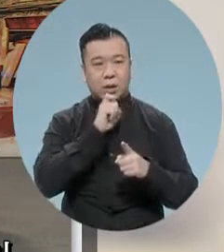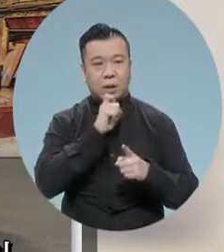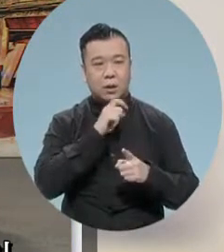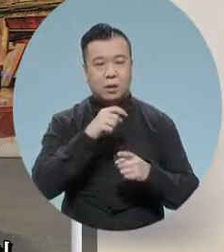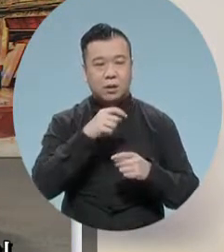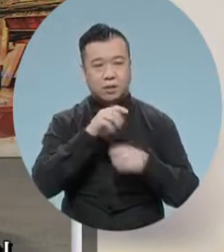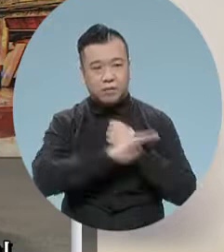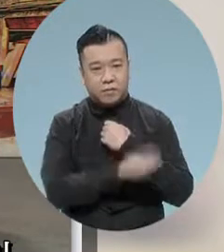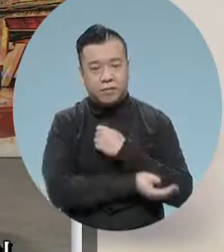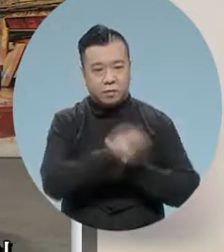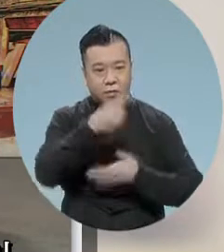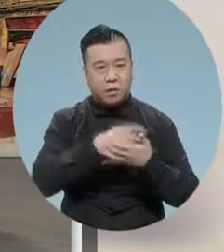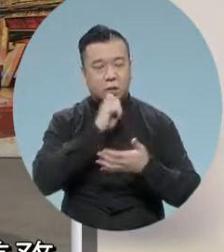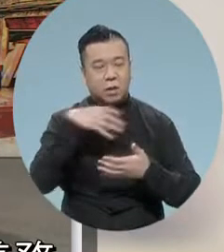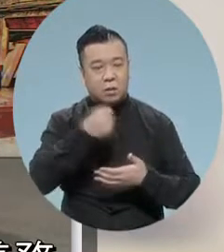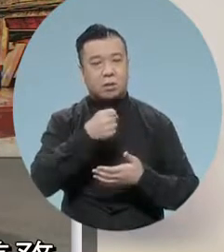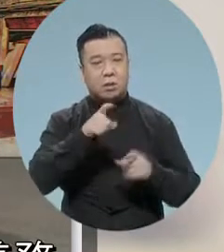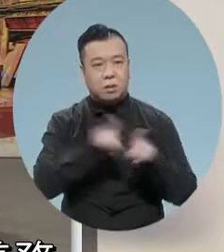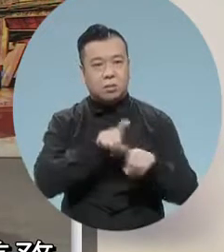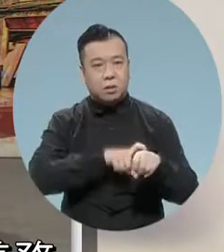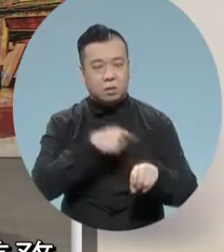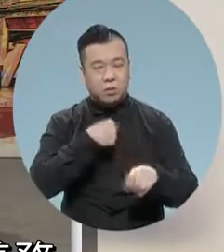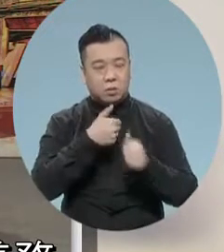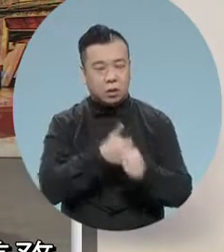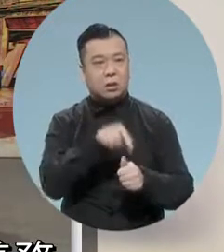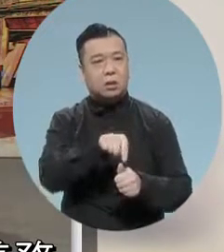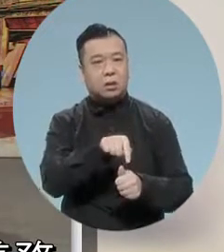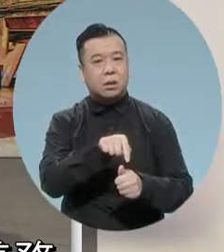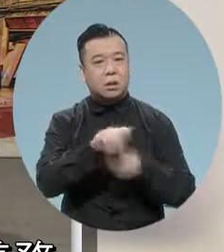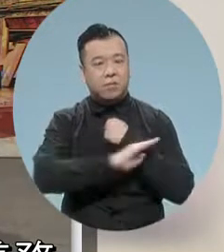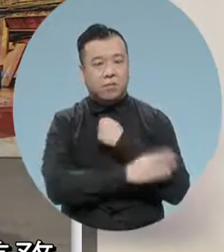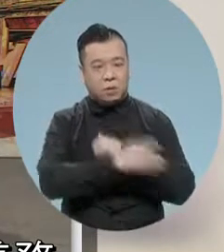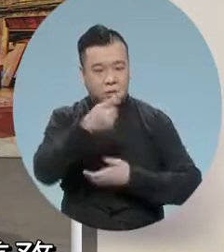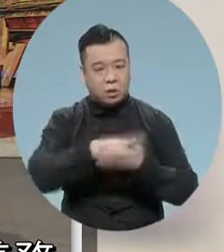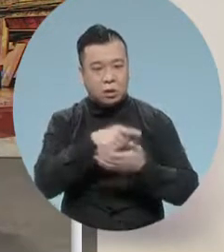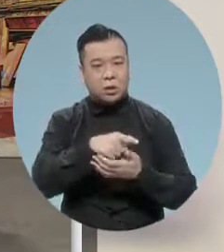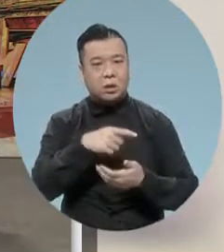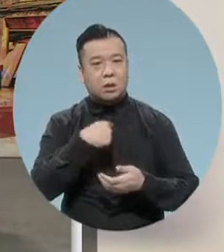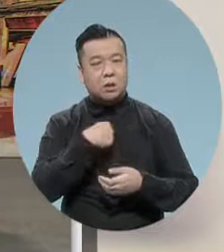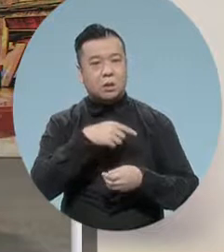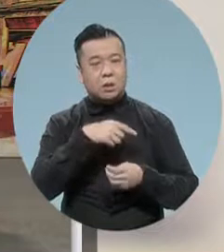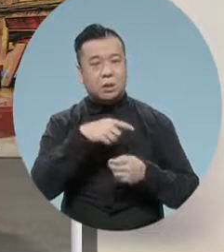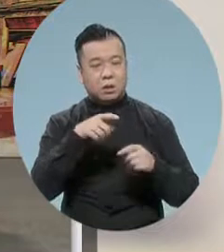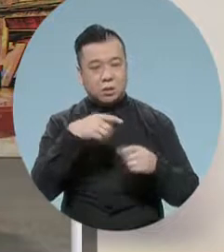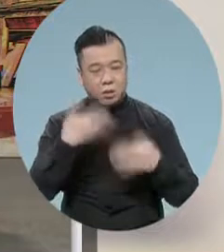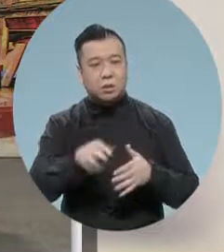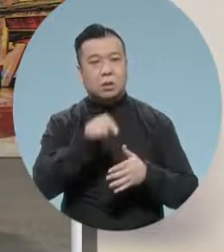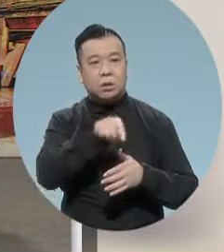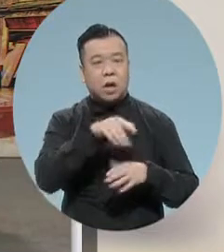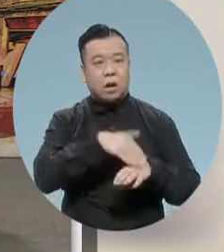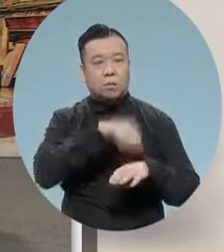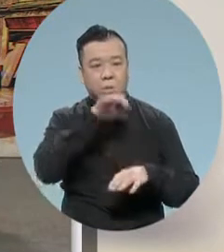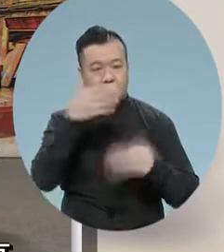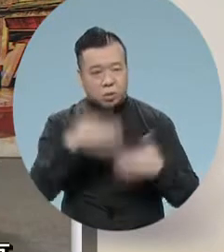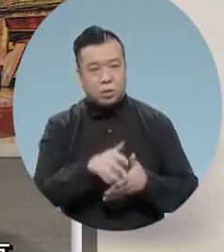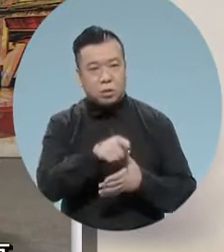嘅同埋法律規定嘅權利，同時亦都必須履行憲法同埋法律規定嘅啲義務，以至到咧，我亦都剛才講到咧，